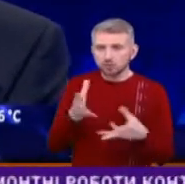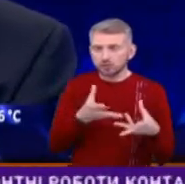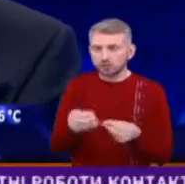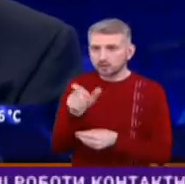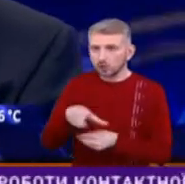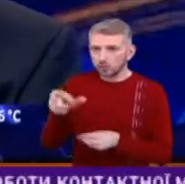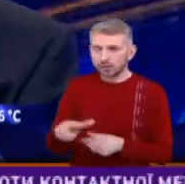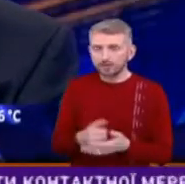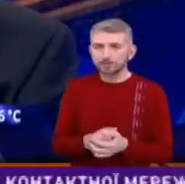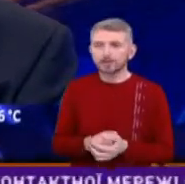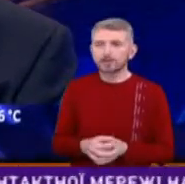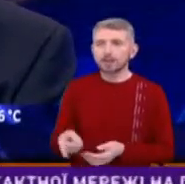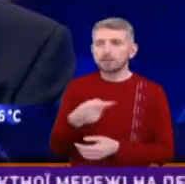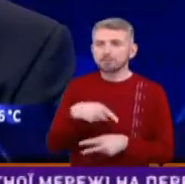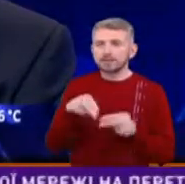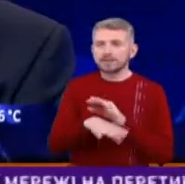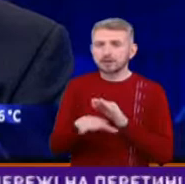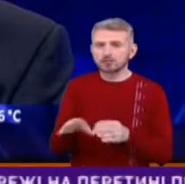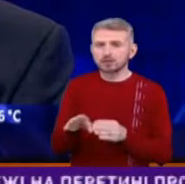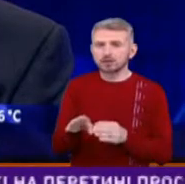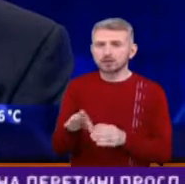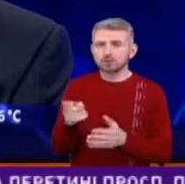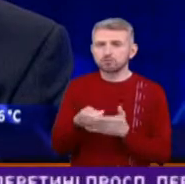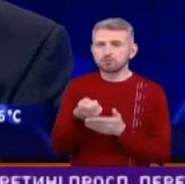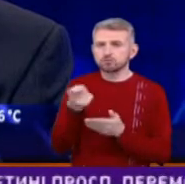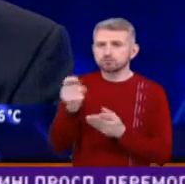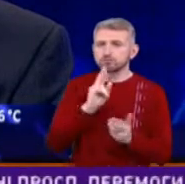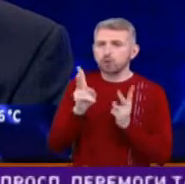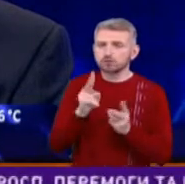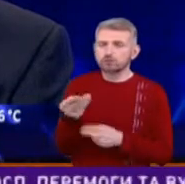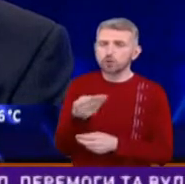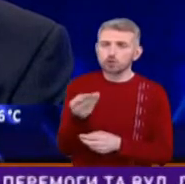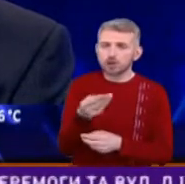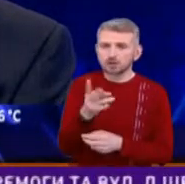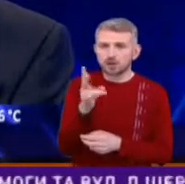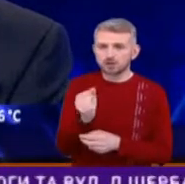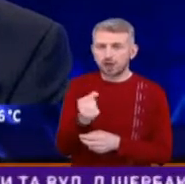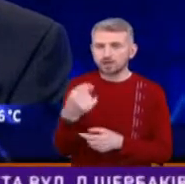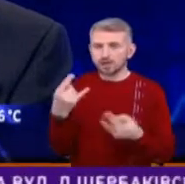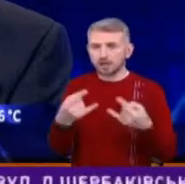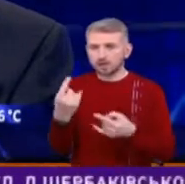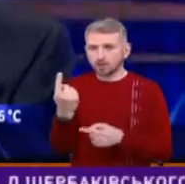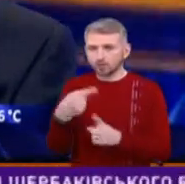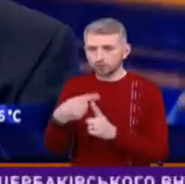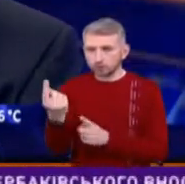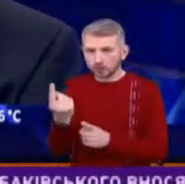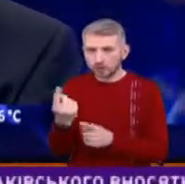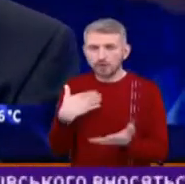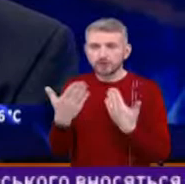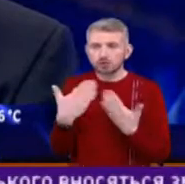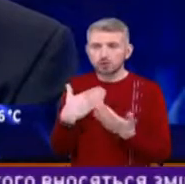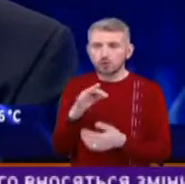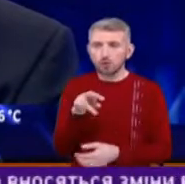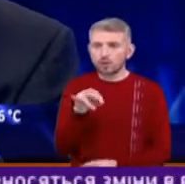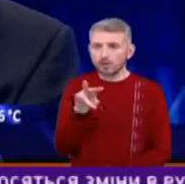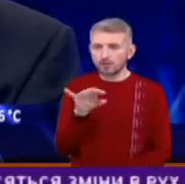людей і так далі. Ми не закінчили ту історію з позовом Петра Порошенка на телеканал, на «Плюси», відносно от Олена